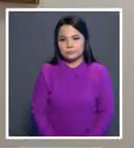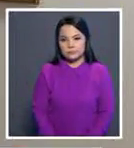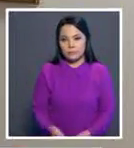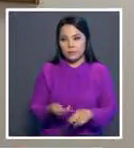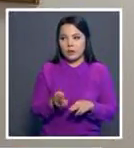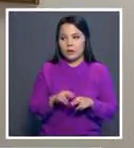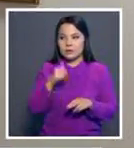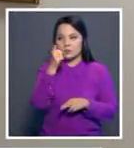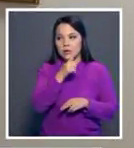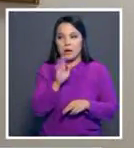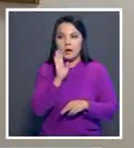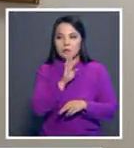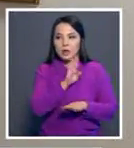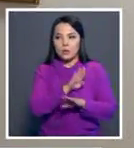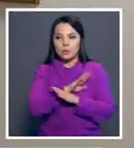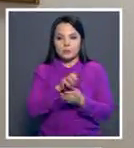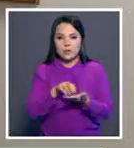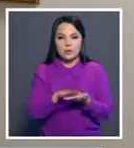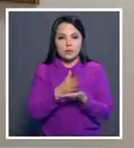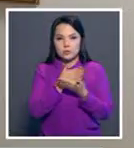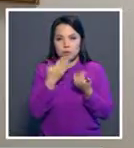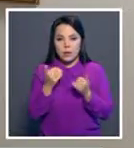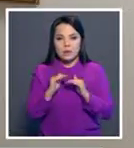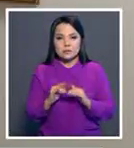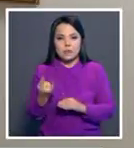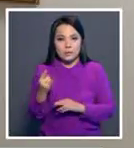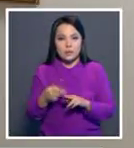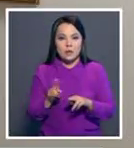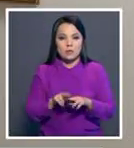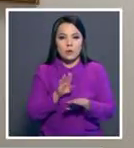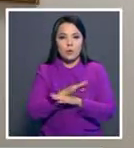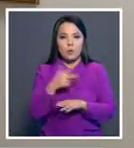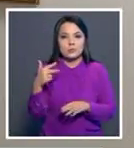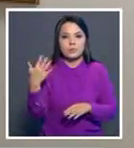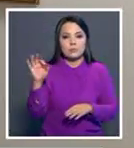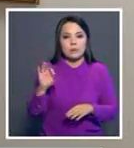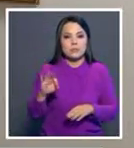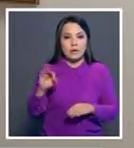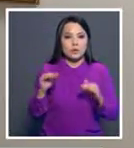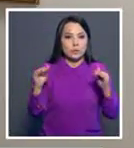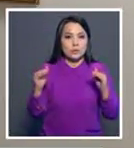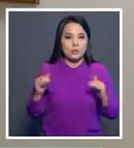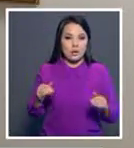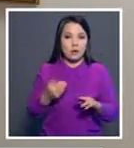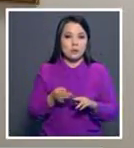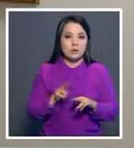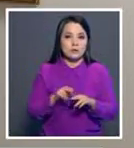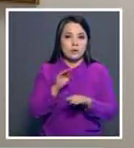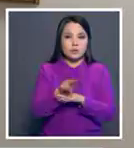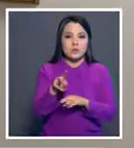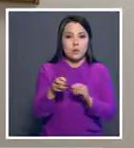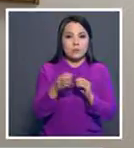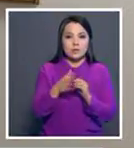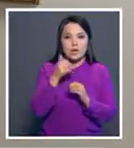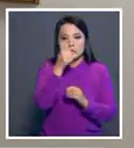Биылғы жылы ана өлім тіркелген жоқ. Және сәбилер өлімі 38%-ға төмендеді. Сонымен бірге бізде